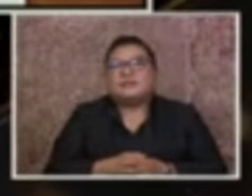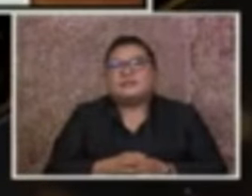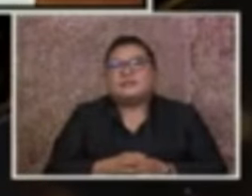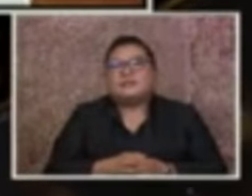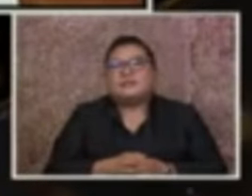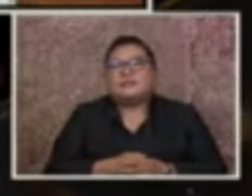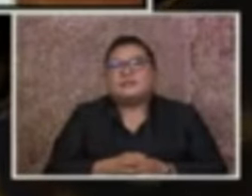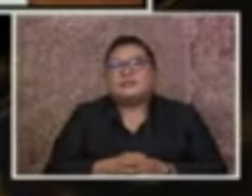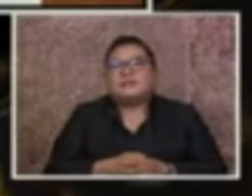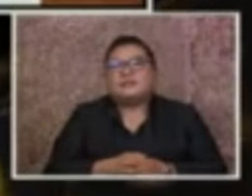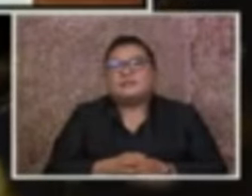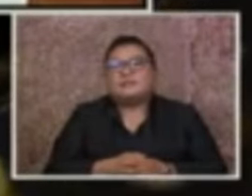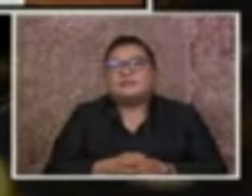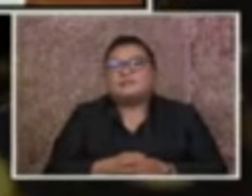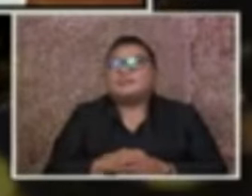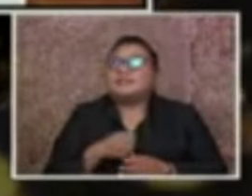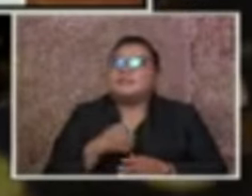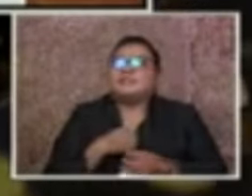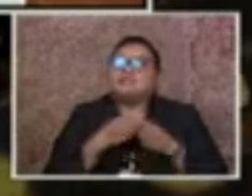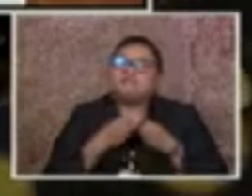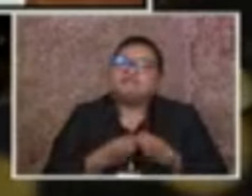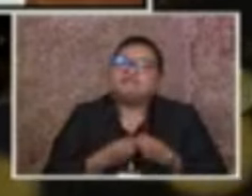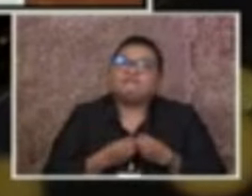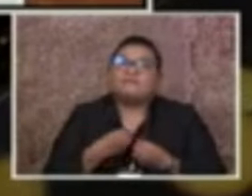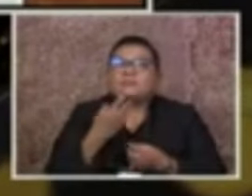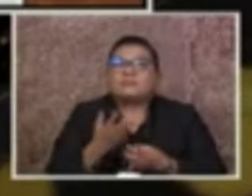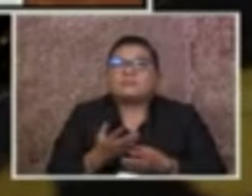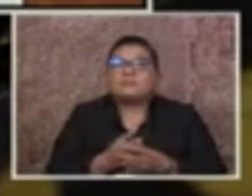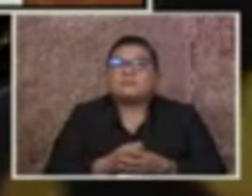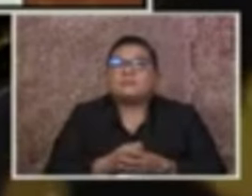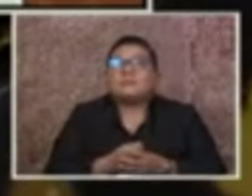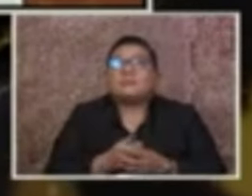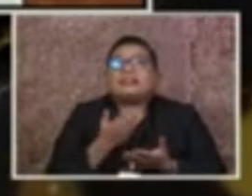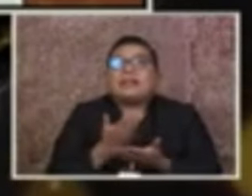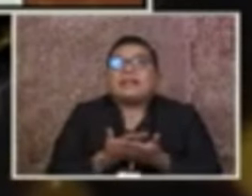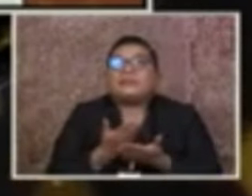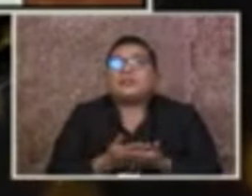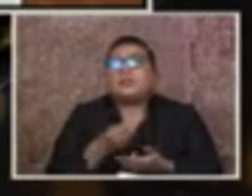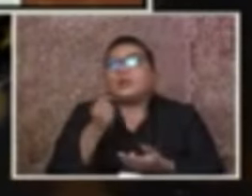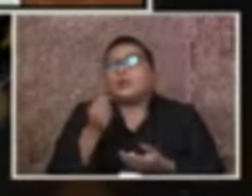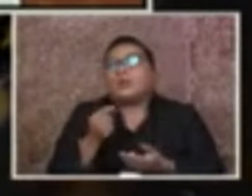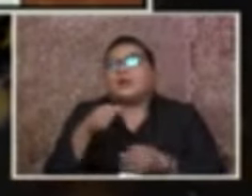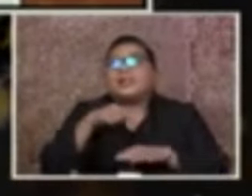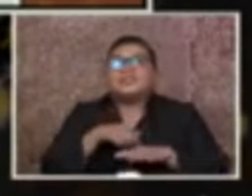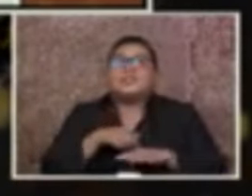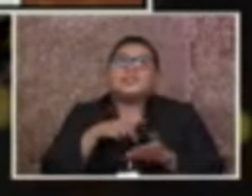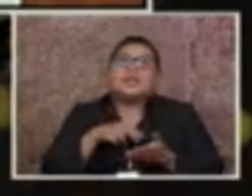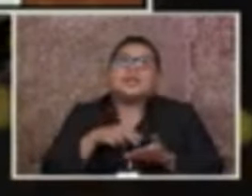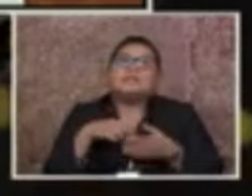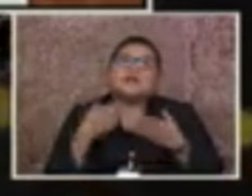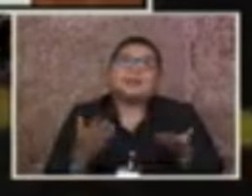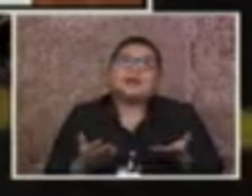yang saya sedih mengatakan yang minta-minta uang di jalanan itu bagaimana supaya kita